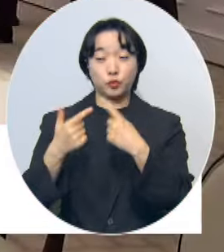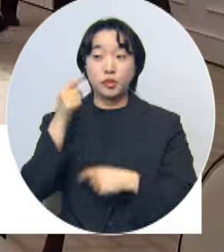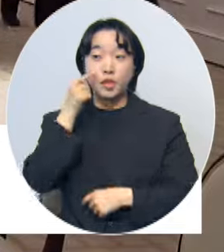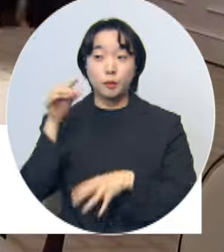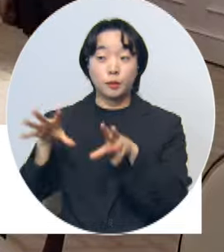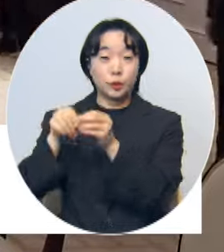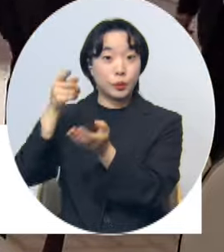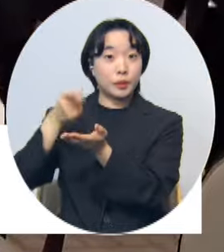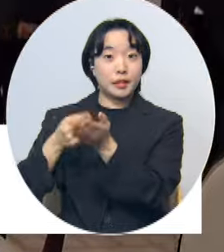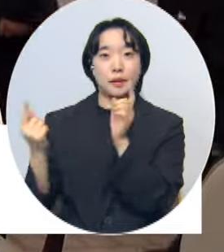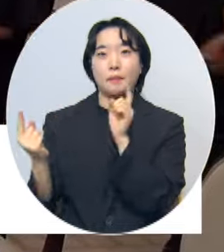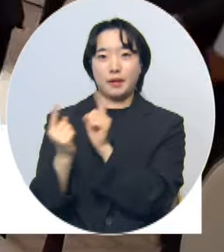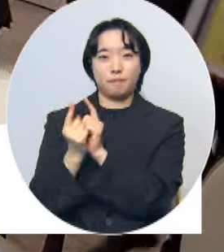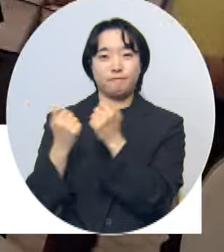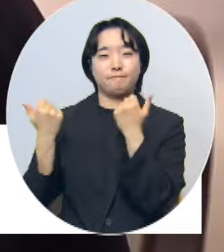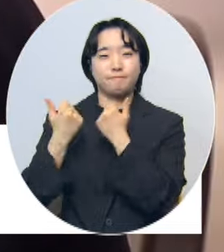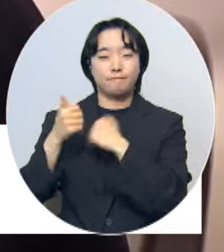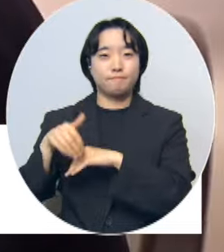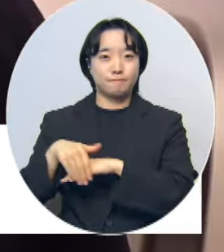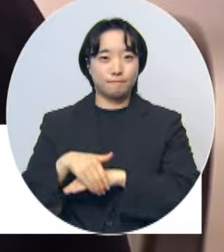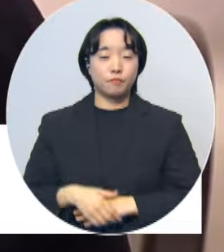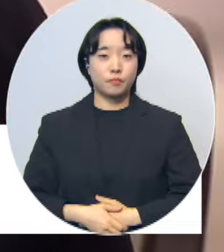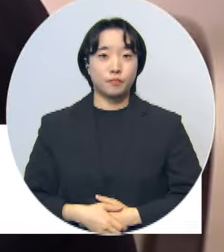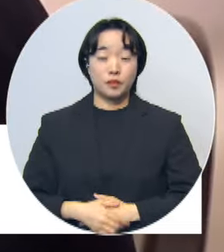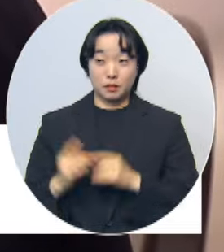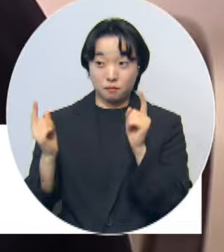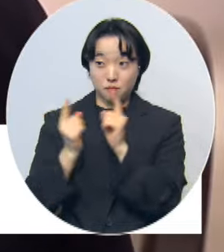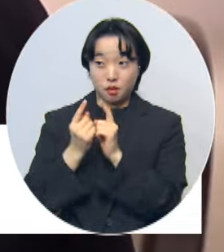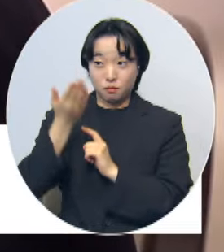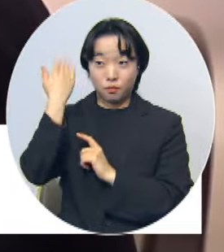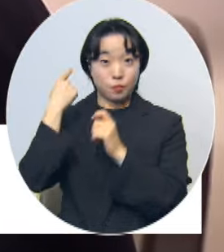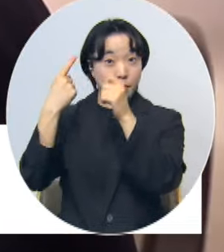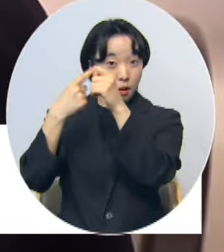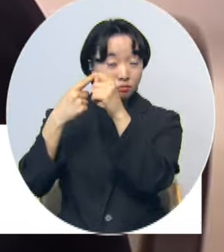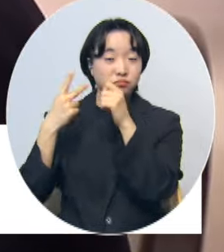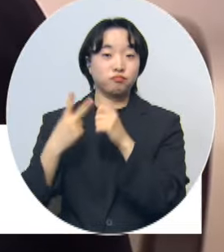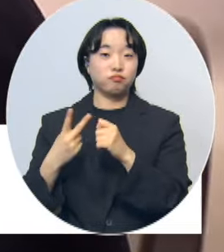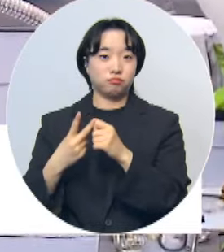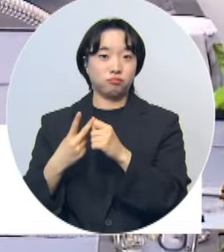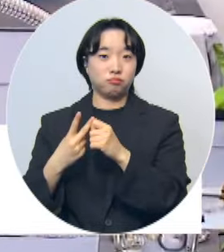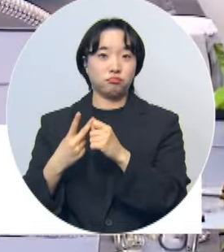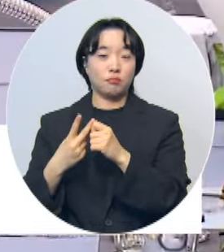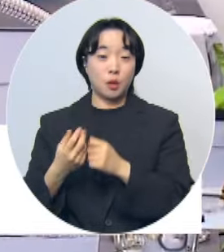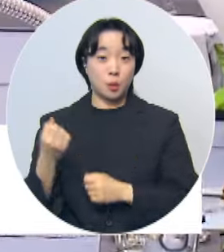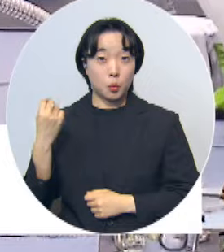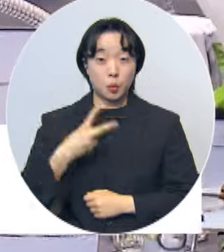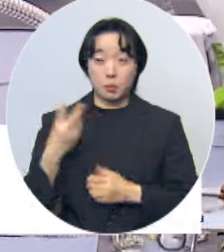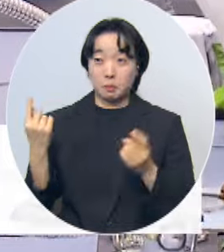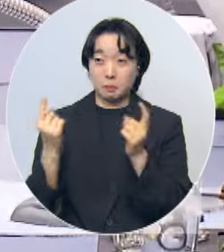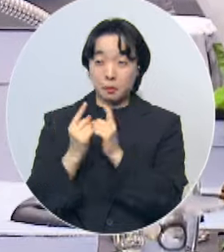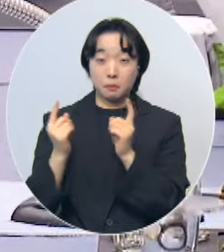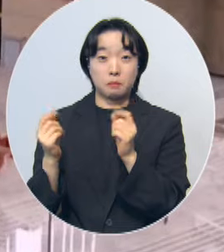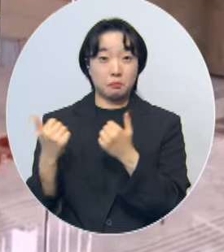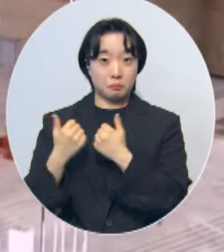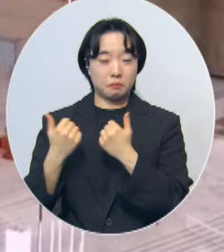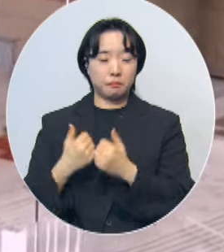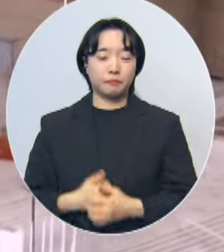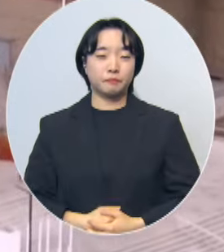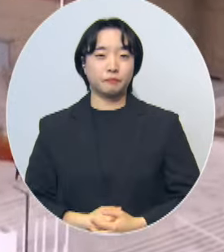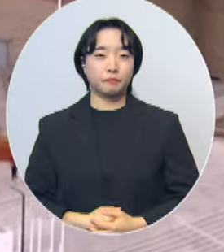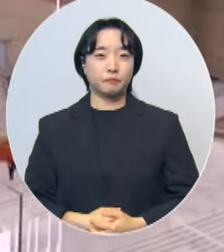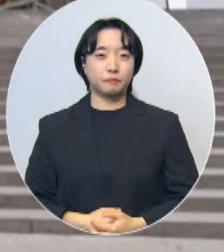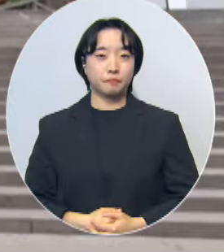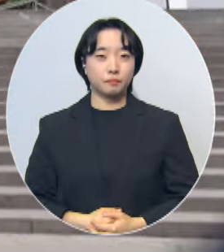회담합니다. 이시바 총리와는 두 번째 만남이자 취임 후 14번째 한일 정상회담입니다. 윤